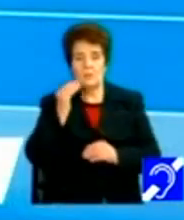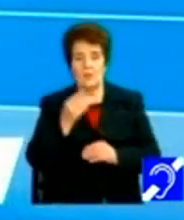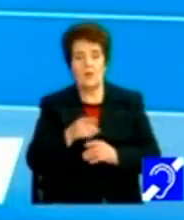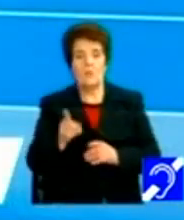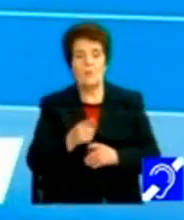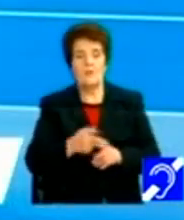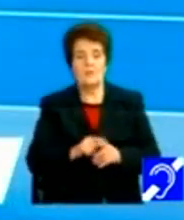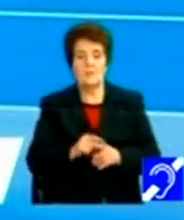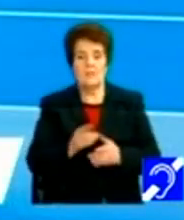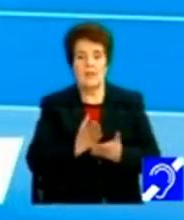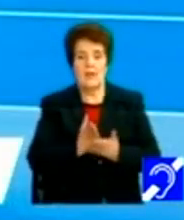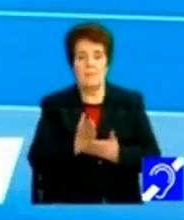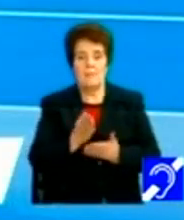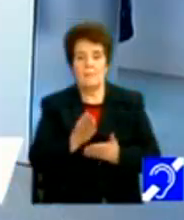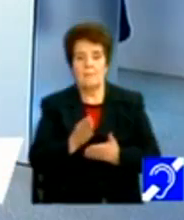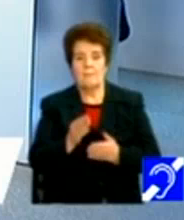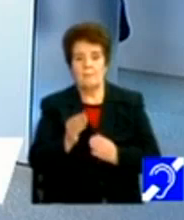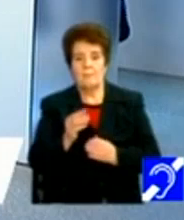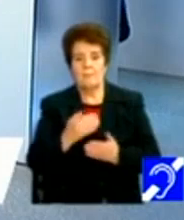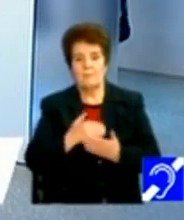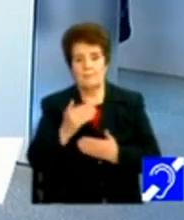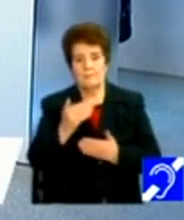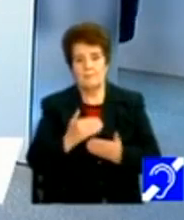paradox? În care ordine?